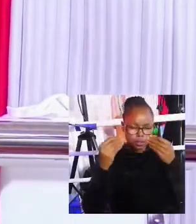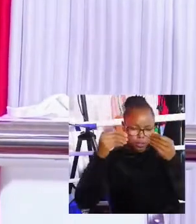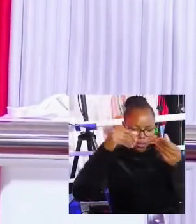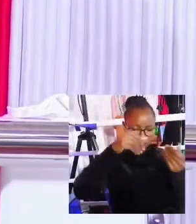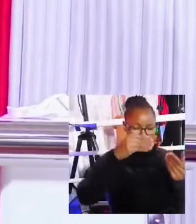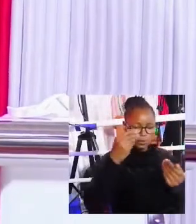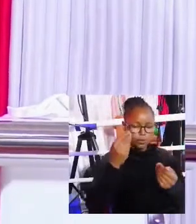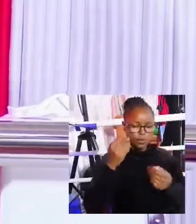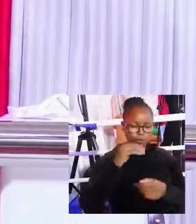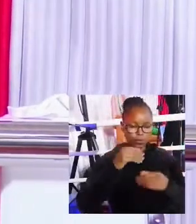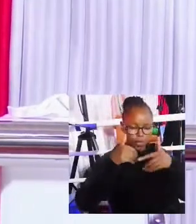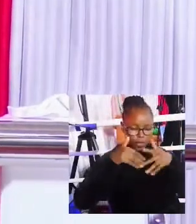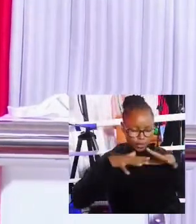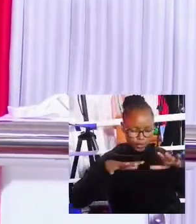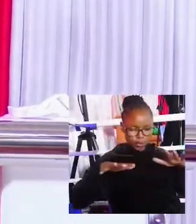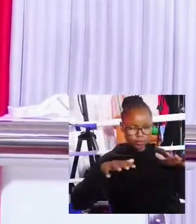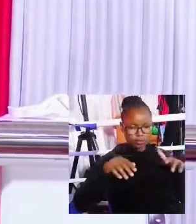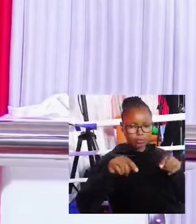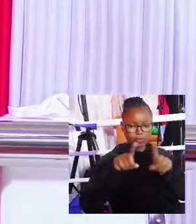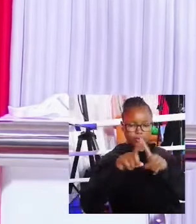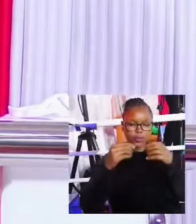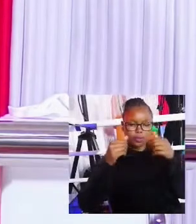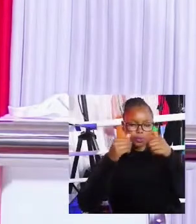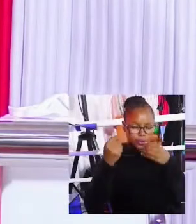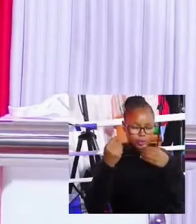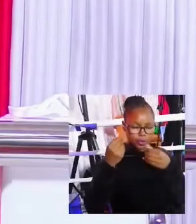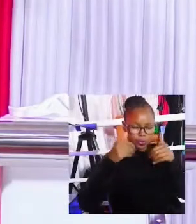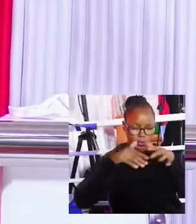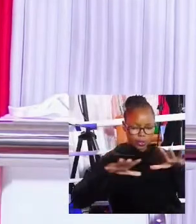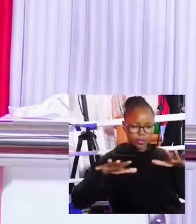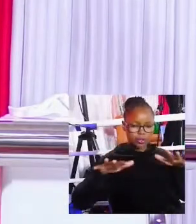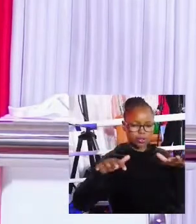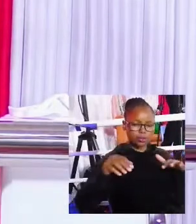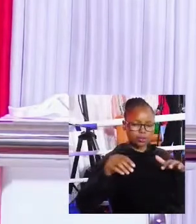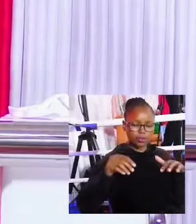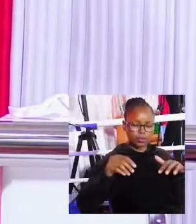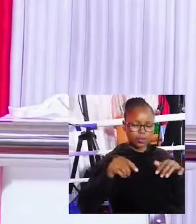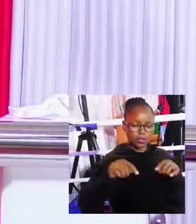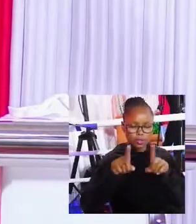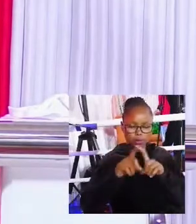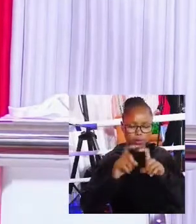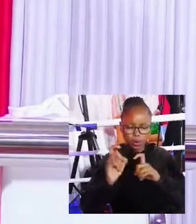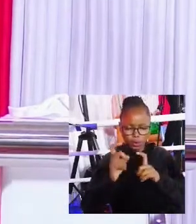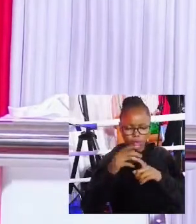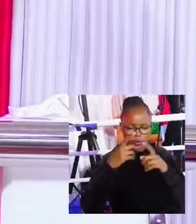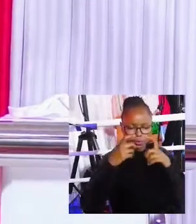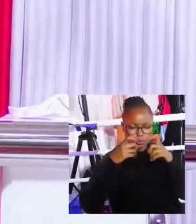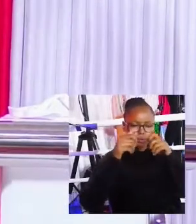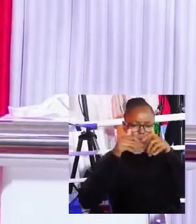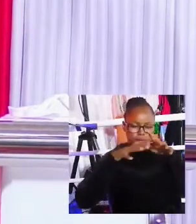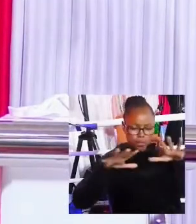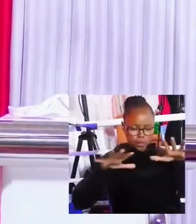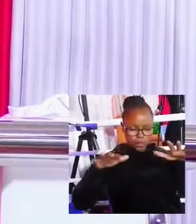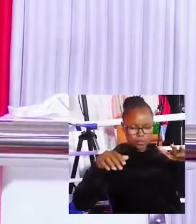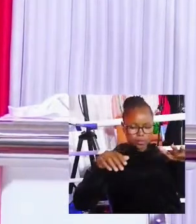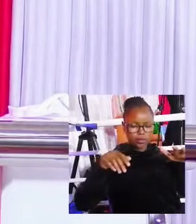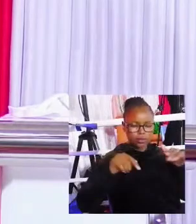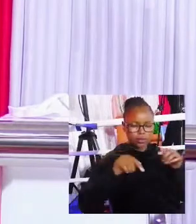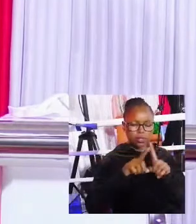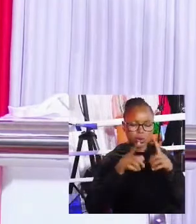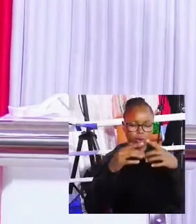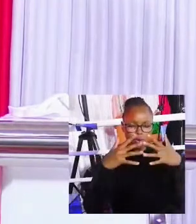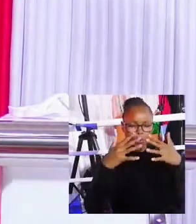kirathimo Tuetia fedha cia kirathimo Tuahoya ngoro ni cia kirathimo Hingura dirisha cia